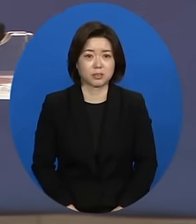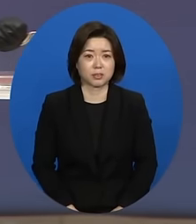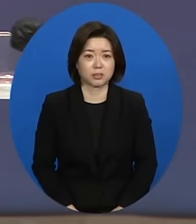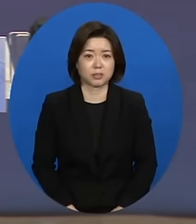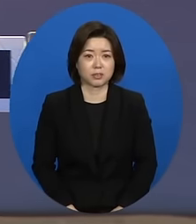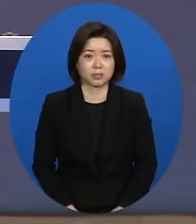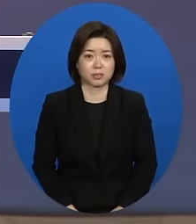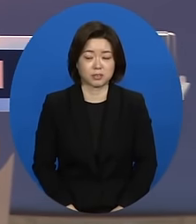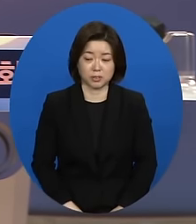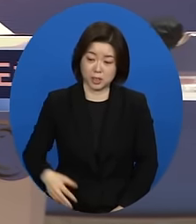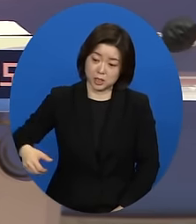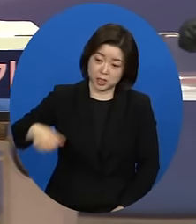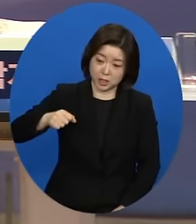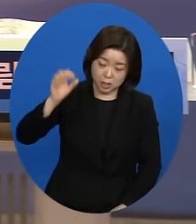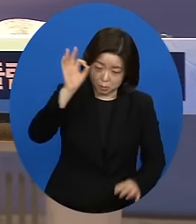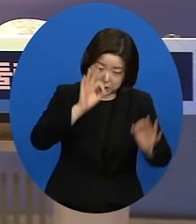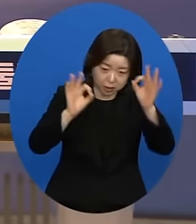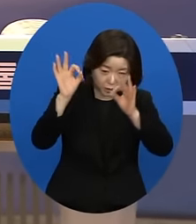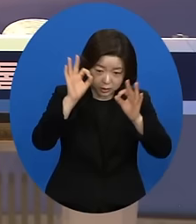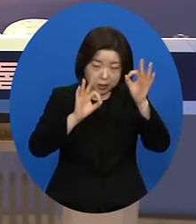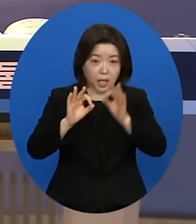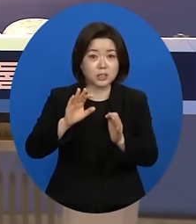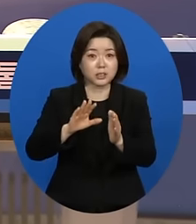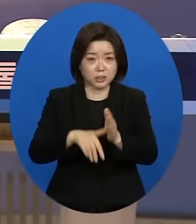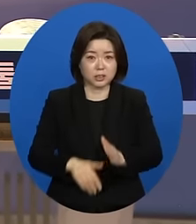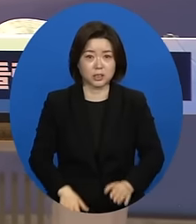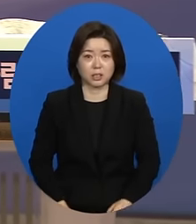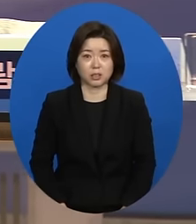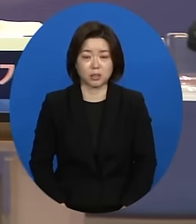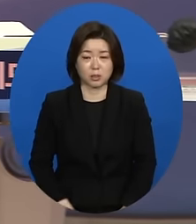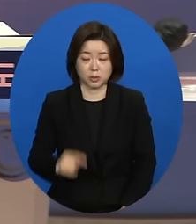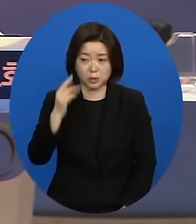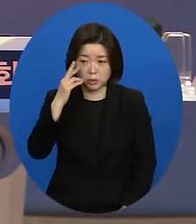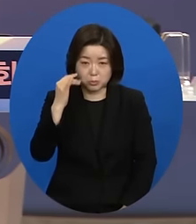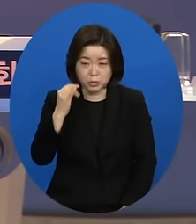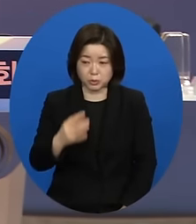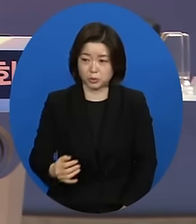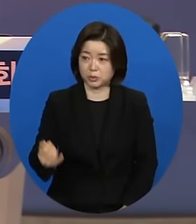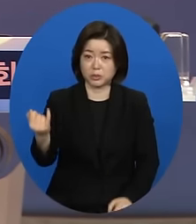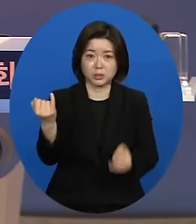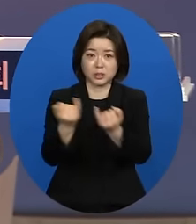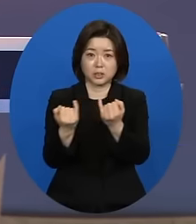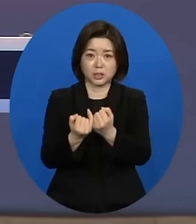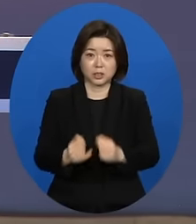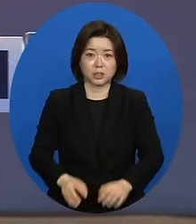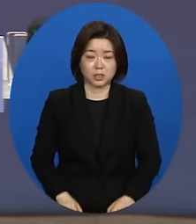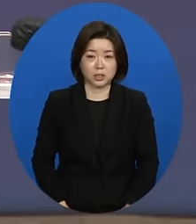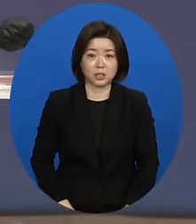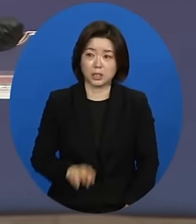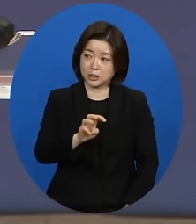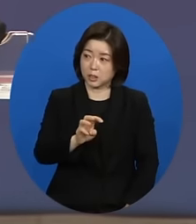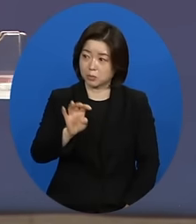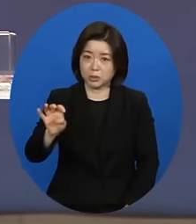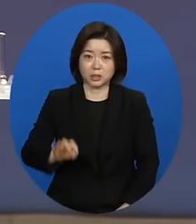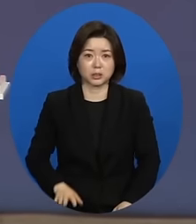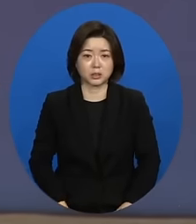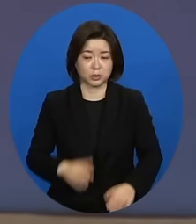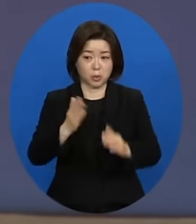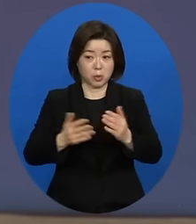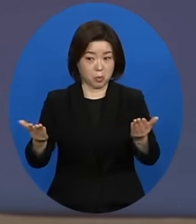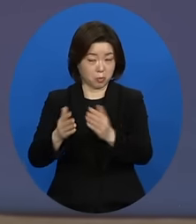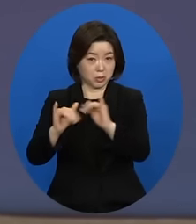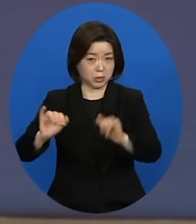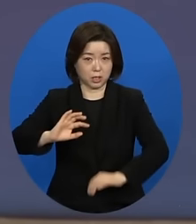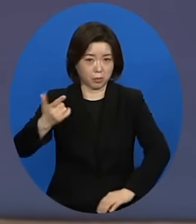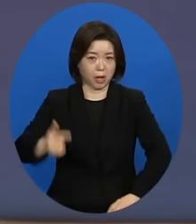가방을 찾으러 가서 가방을 찾는데 웬 미국 여자들 한 3, 40명 큰 소리, 그 사람들은 공무원이 아니니까